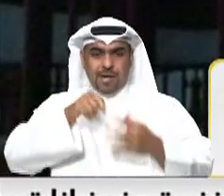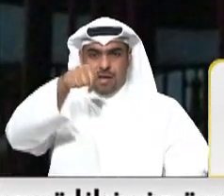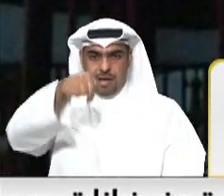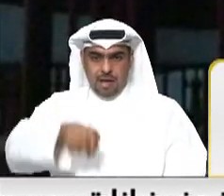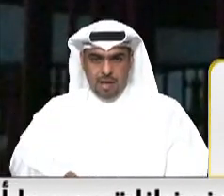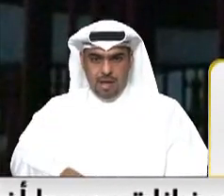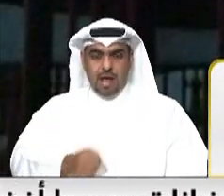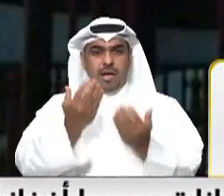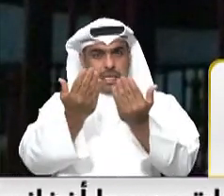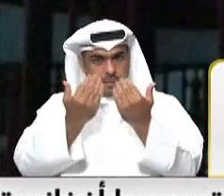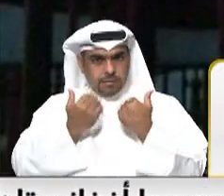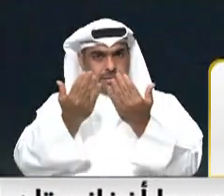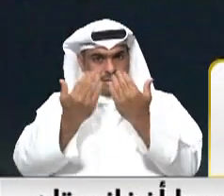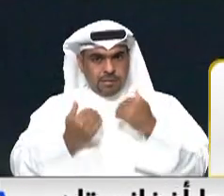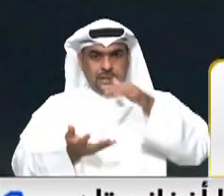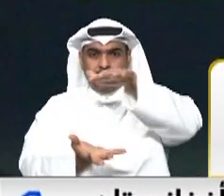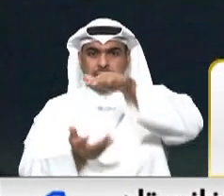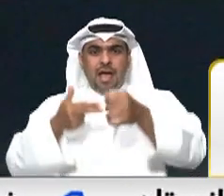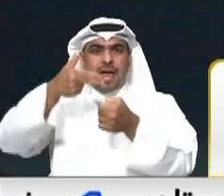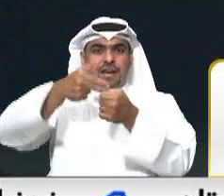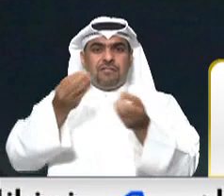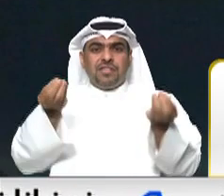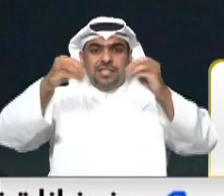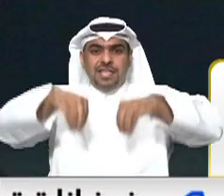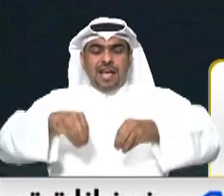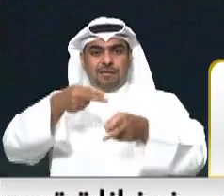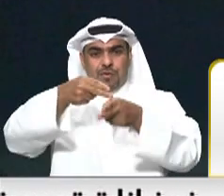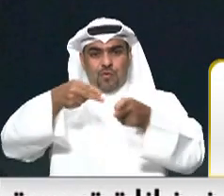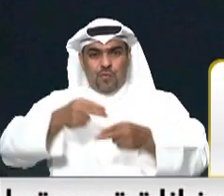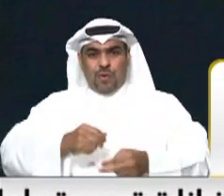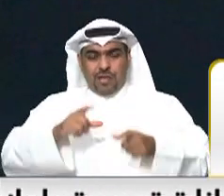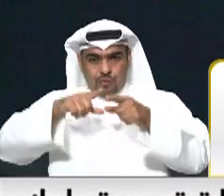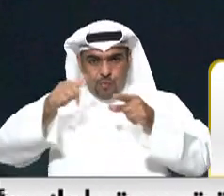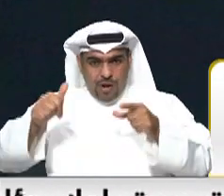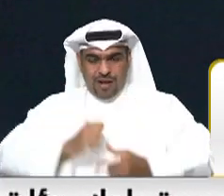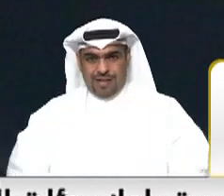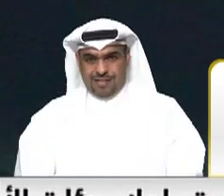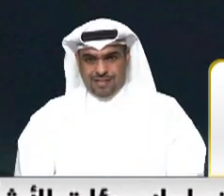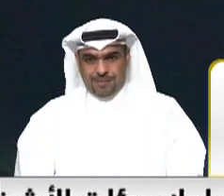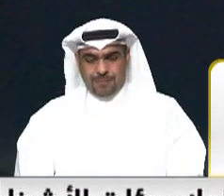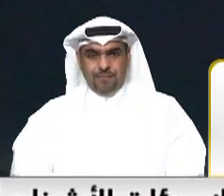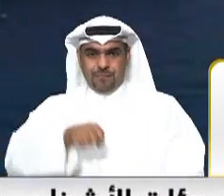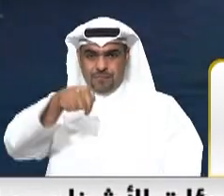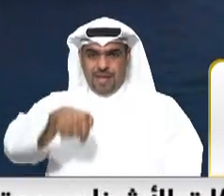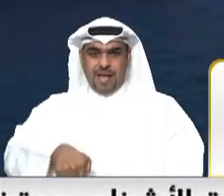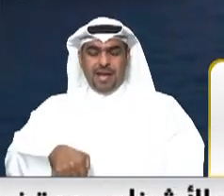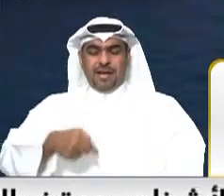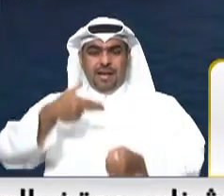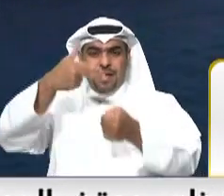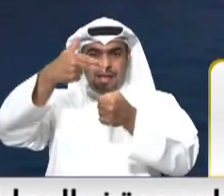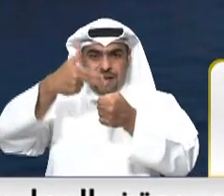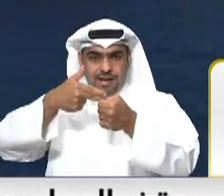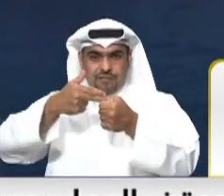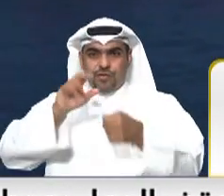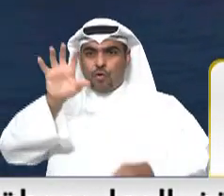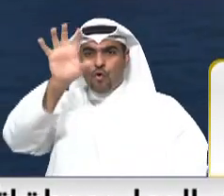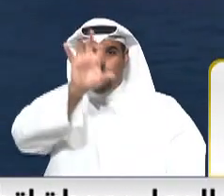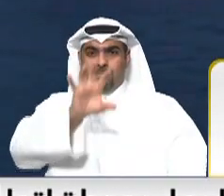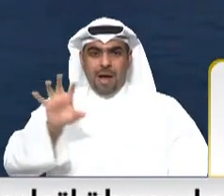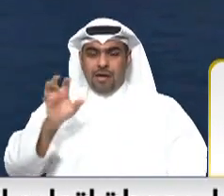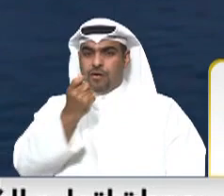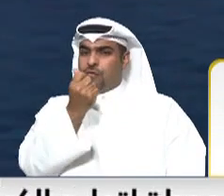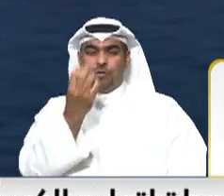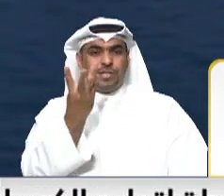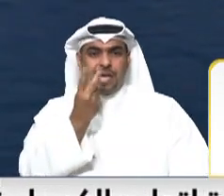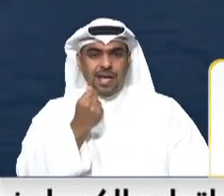المتحدة، مما عزز الآمال في ارتفاع الطلب. وارتفعت أسعار خام برنت 71 سنتا لتصل عند التسوية